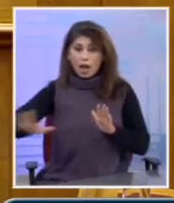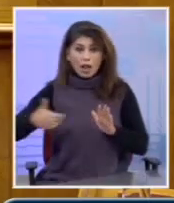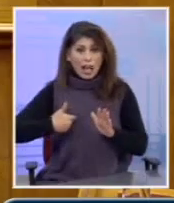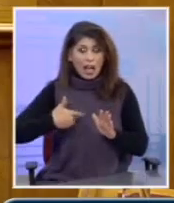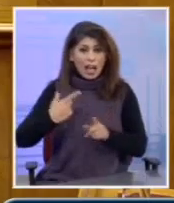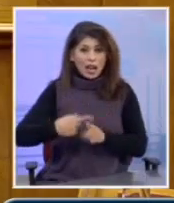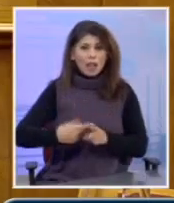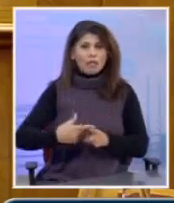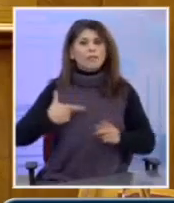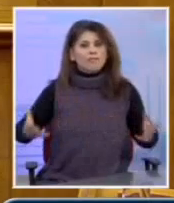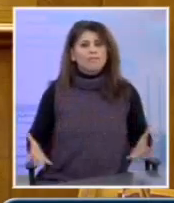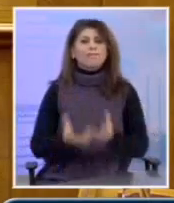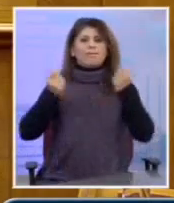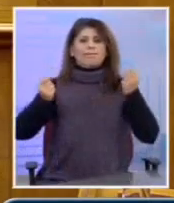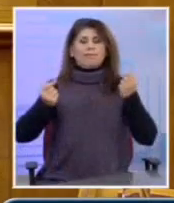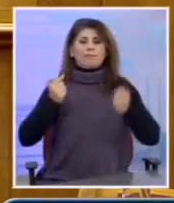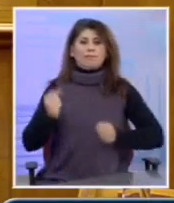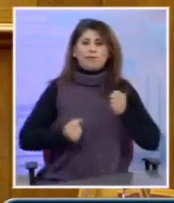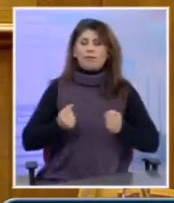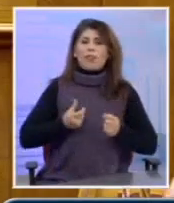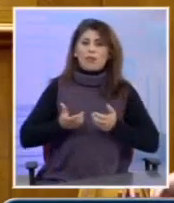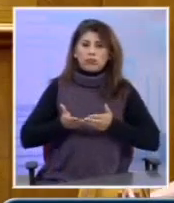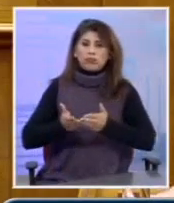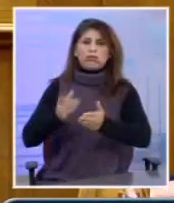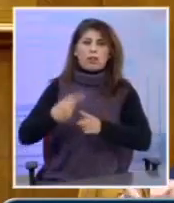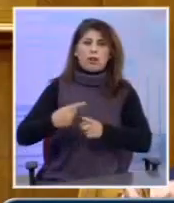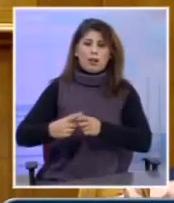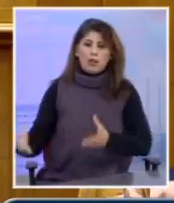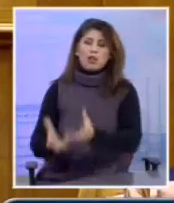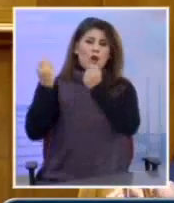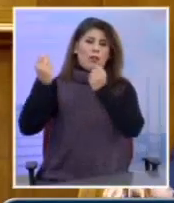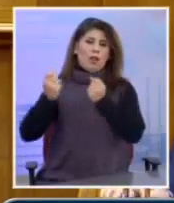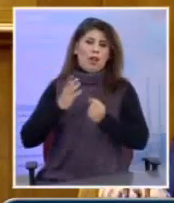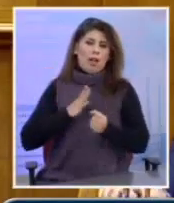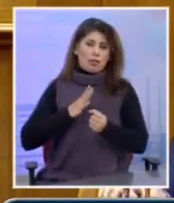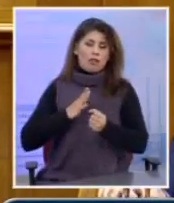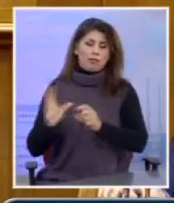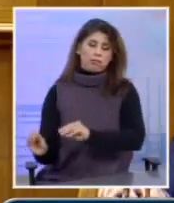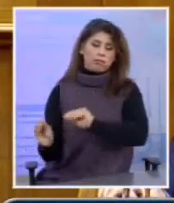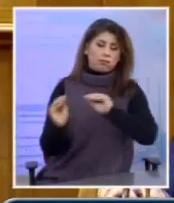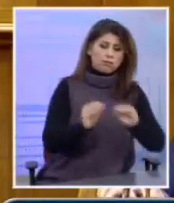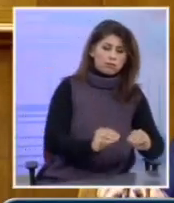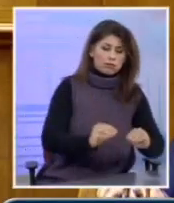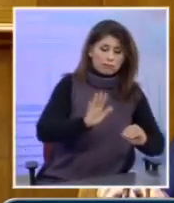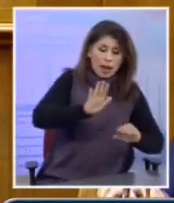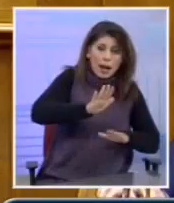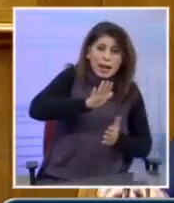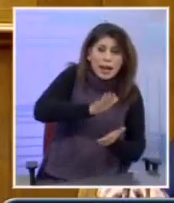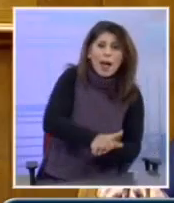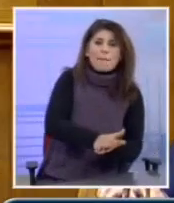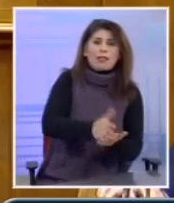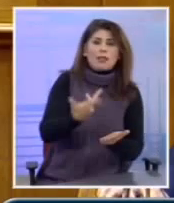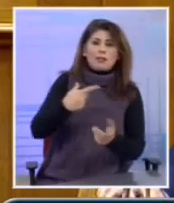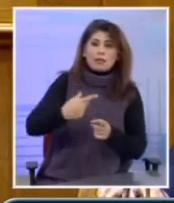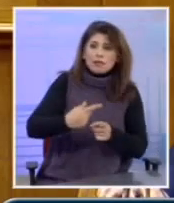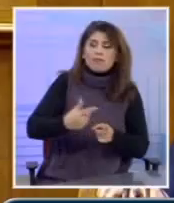τους διασώζουμε και τους μεταφέρουμε στη στεριά. Όπου η υποχρέωσή μας στη στεριά είναι να παρασκευθούν